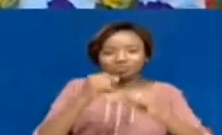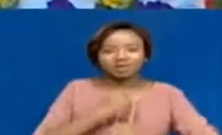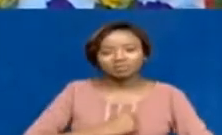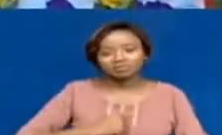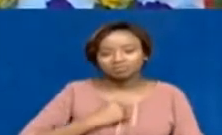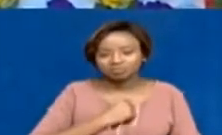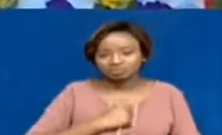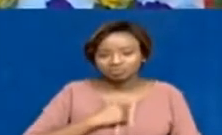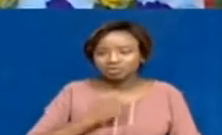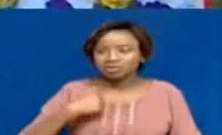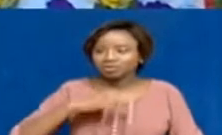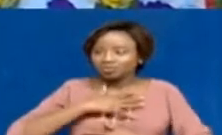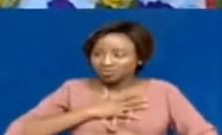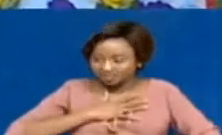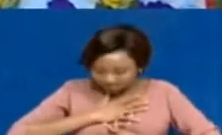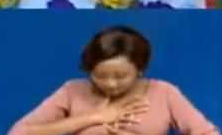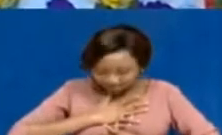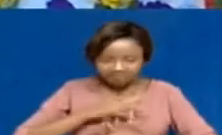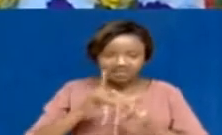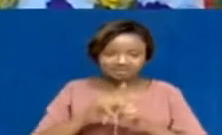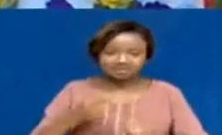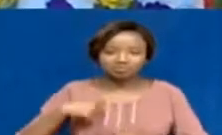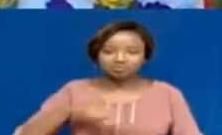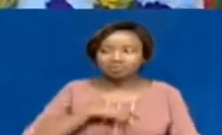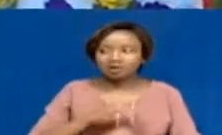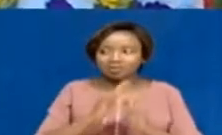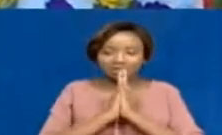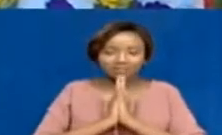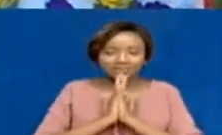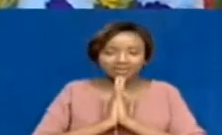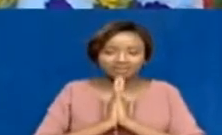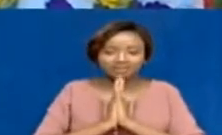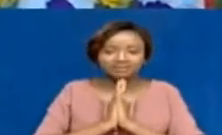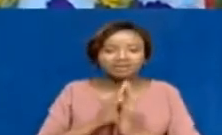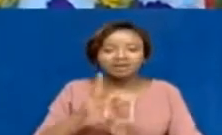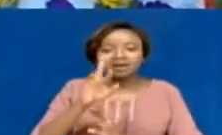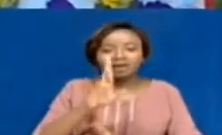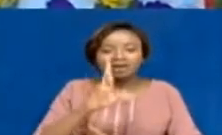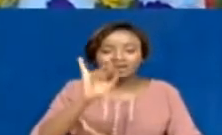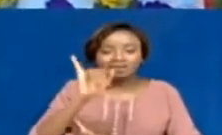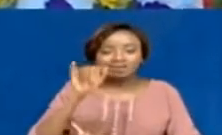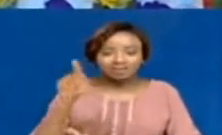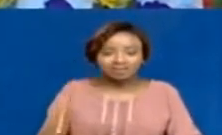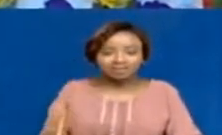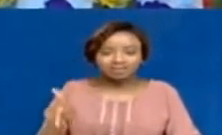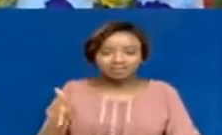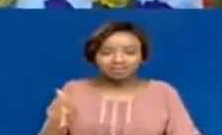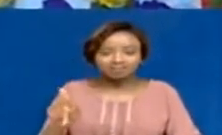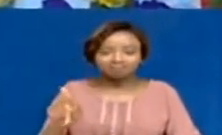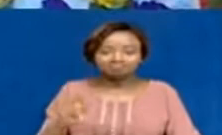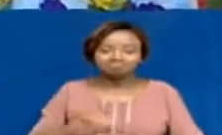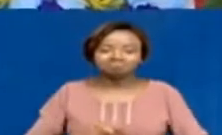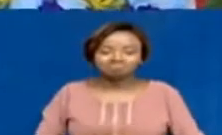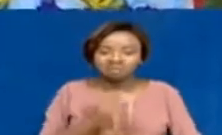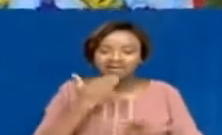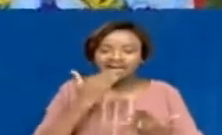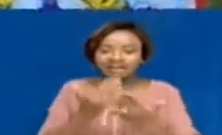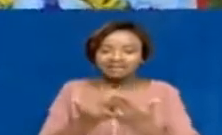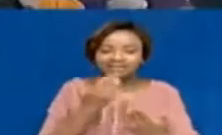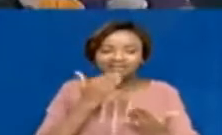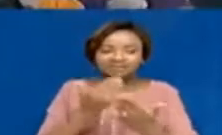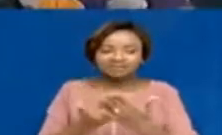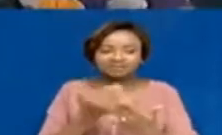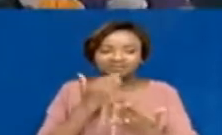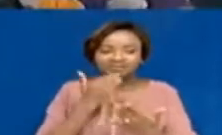respect and our prayers, and may the Almighty God rest this great soul in eternal peace. Asanteni